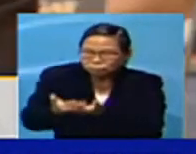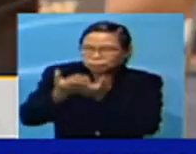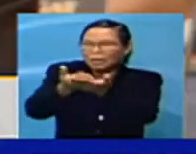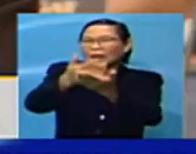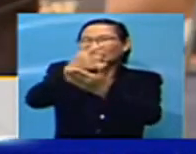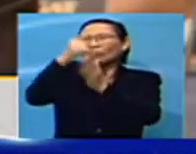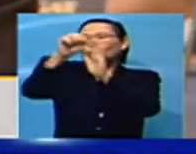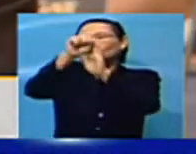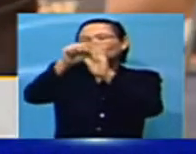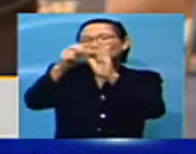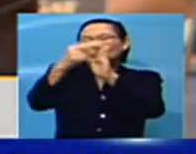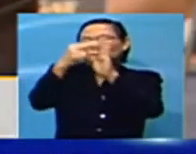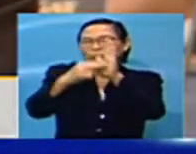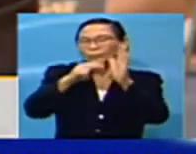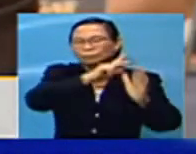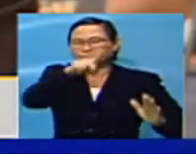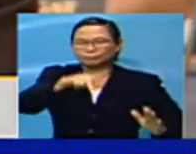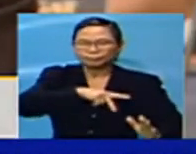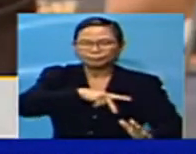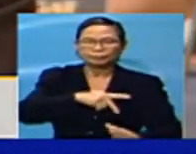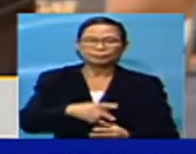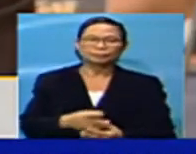rang undang-undang persendirian.